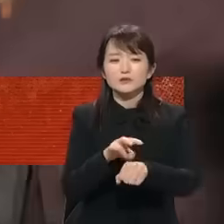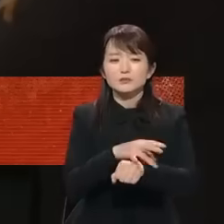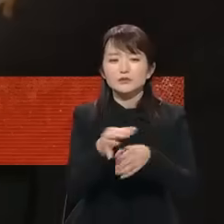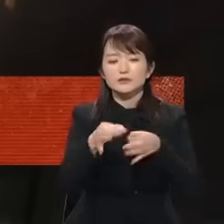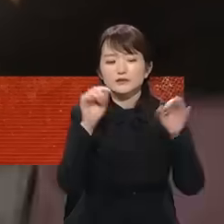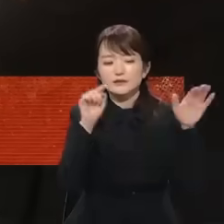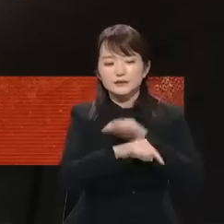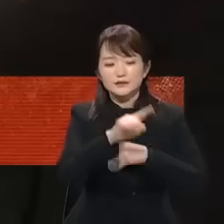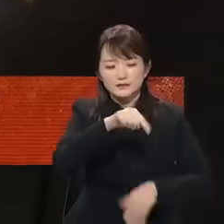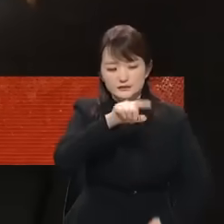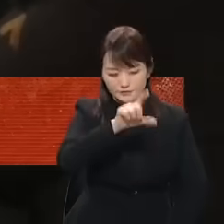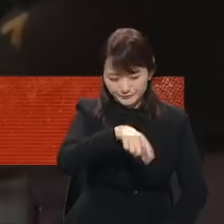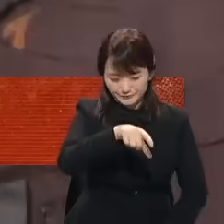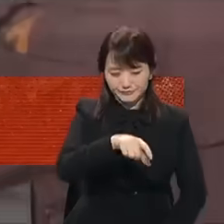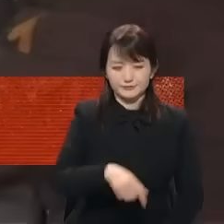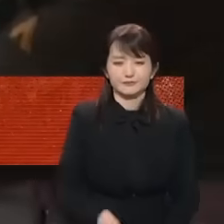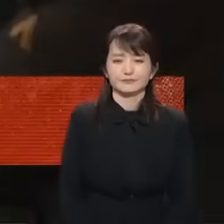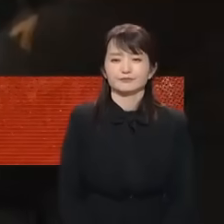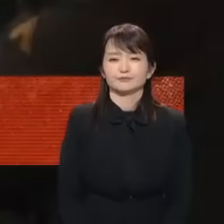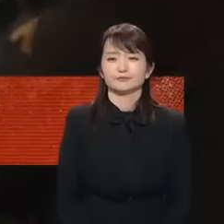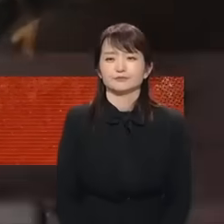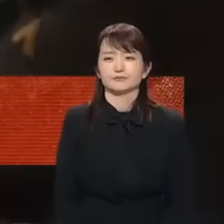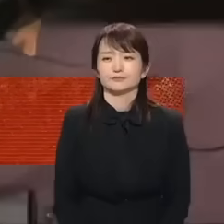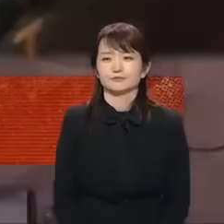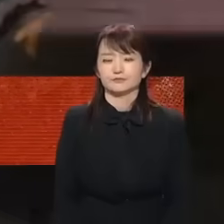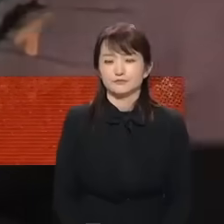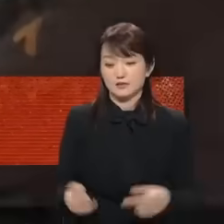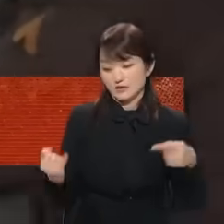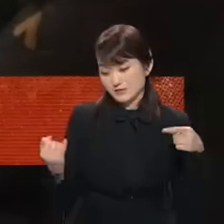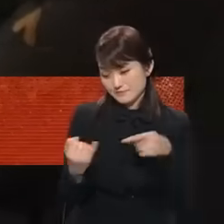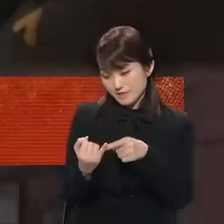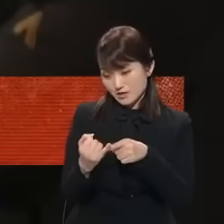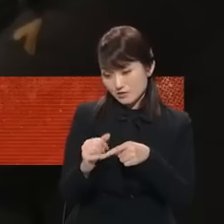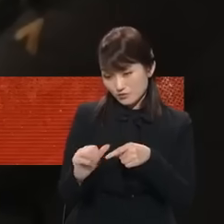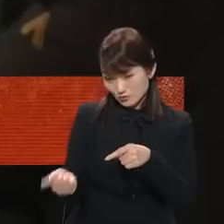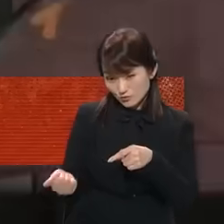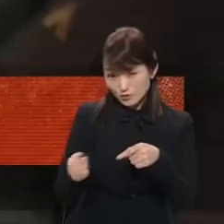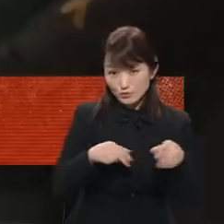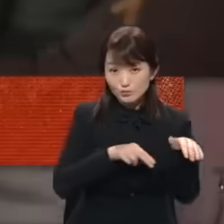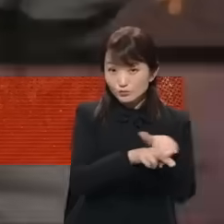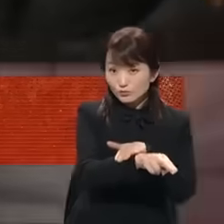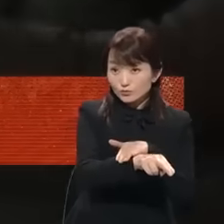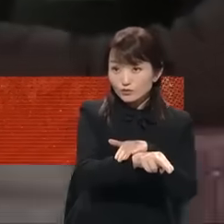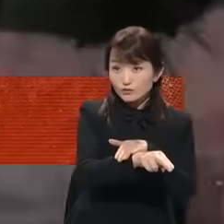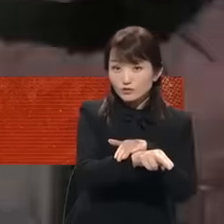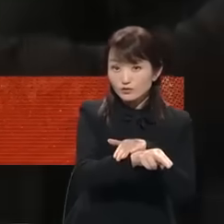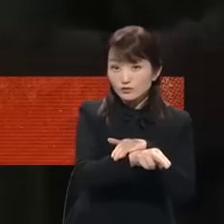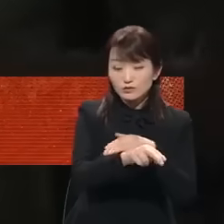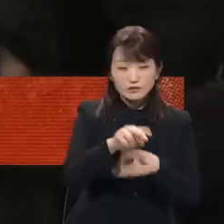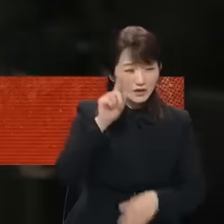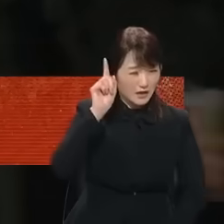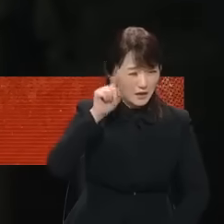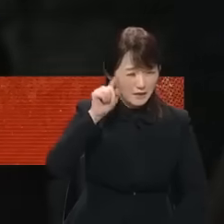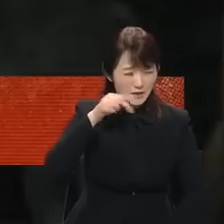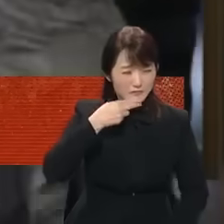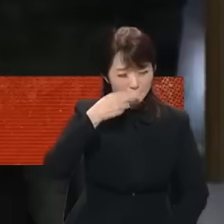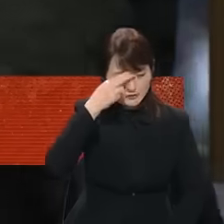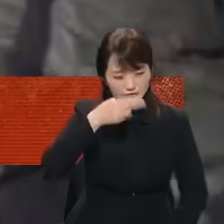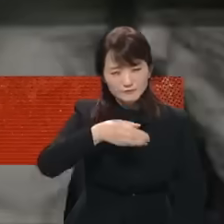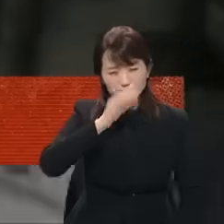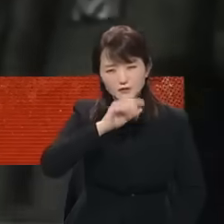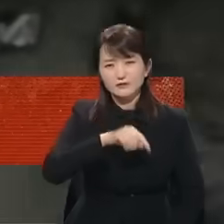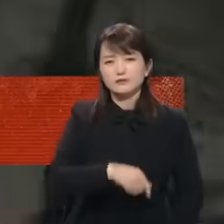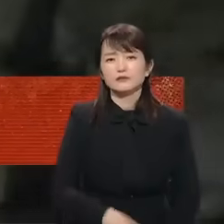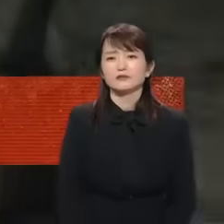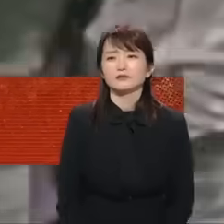카드를 결제를 했던 겁니다 살인을 저지르고 도망다니는 그 와중에도 매일매일 술을 처